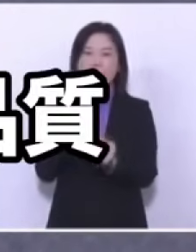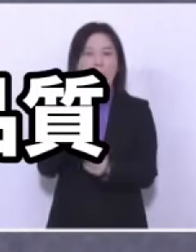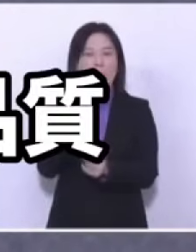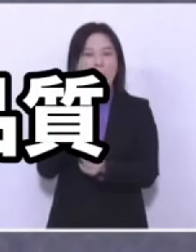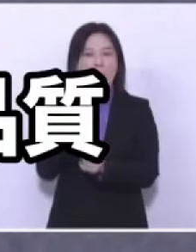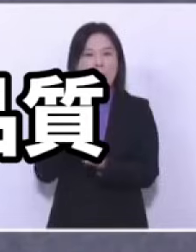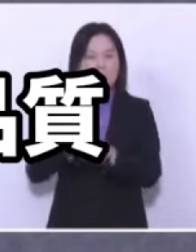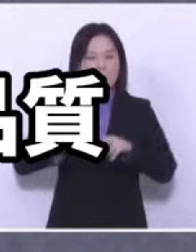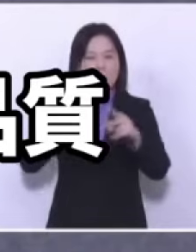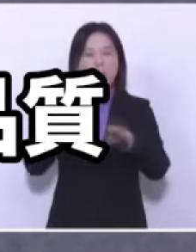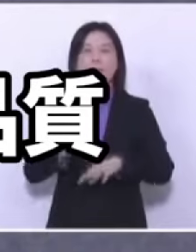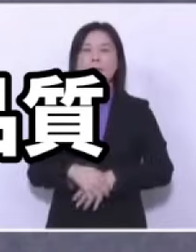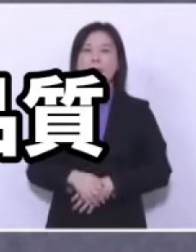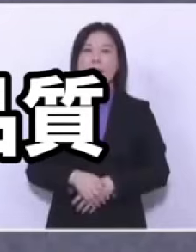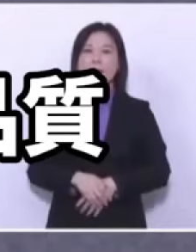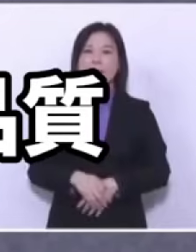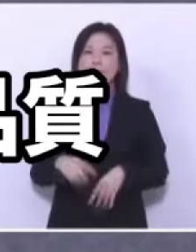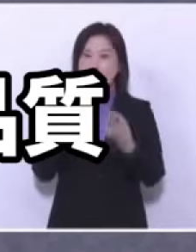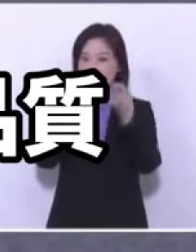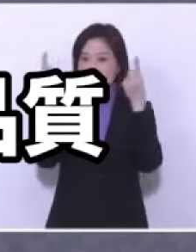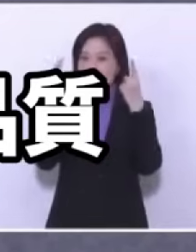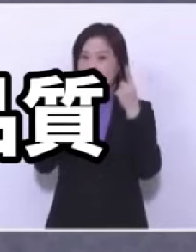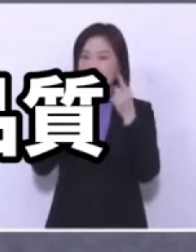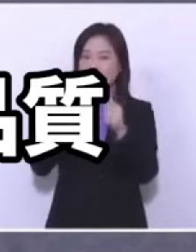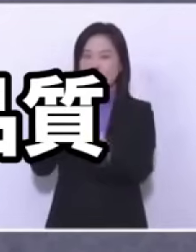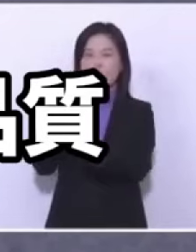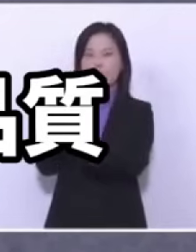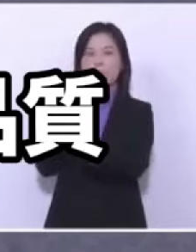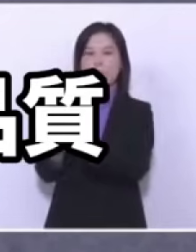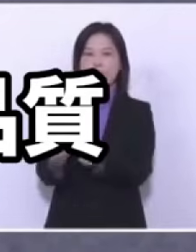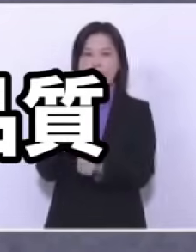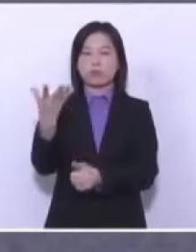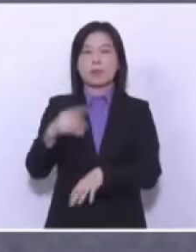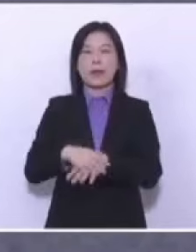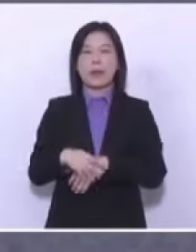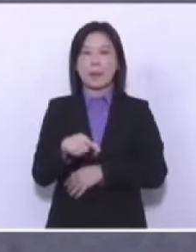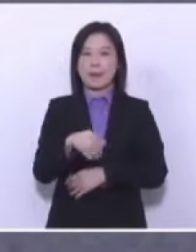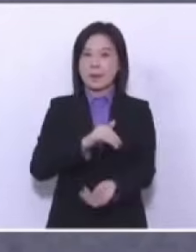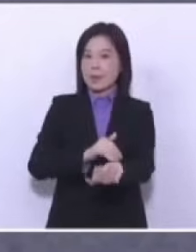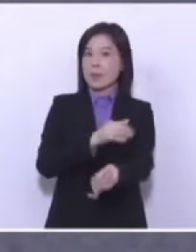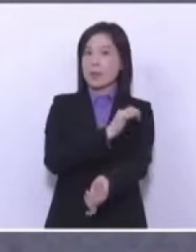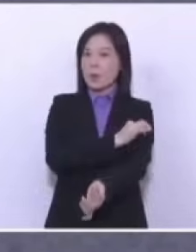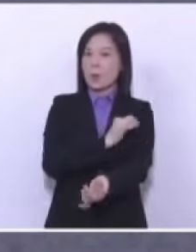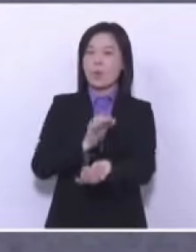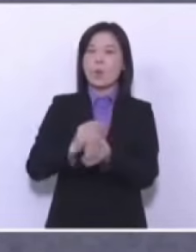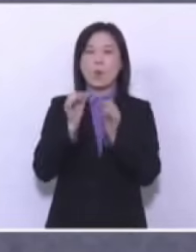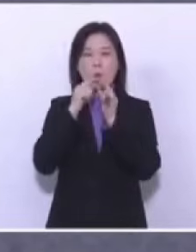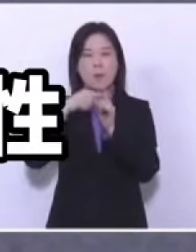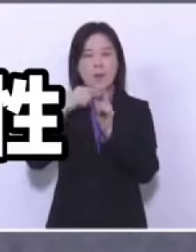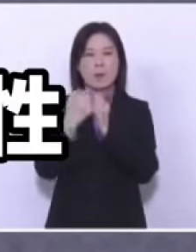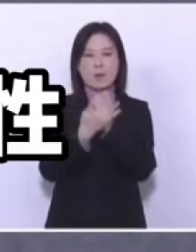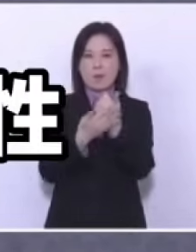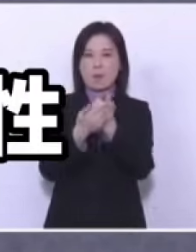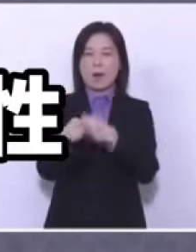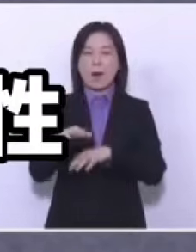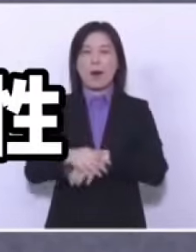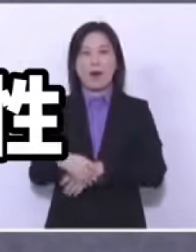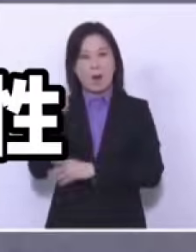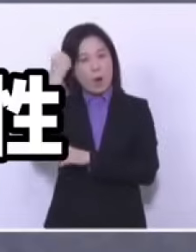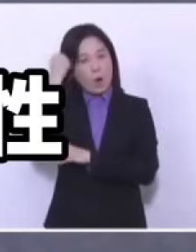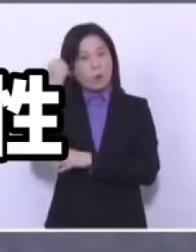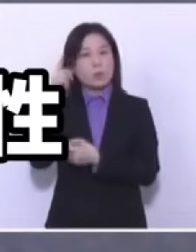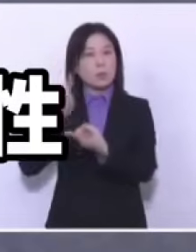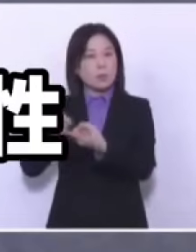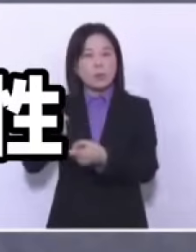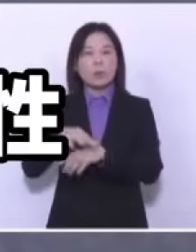高高等教育的投资，守护医疗品质，落实居住正义，确保能源的